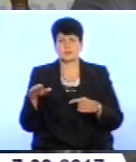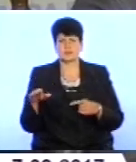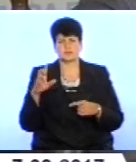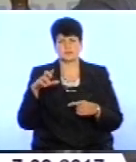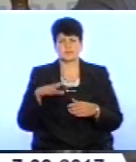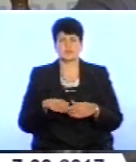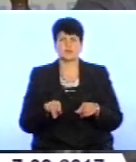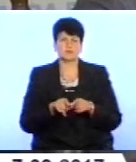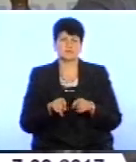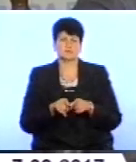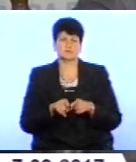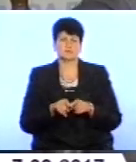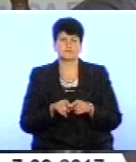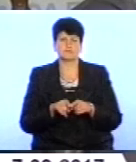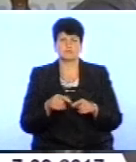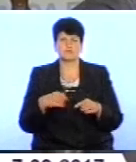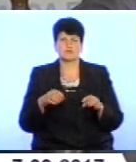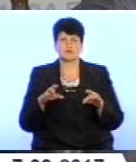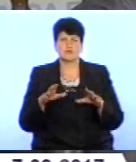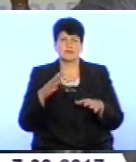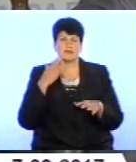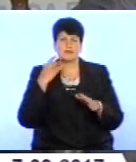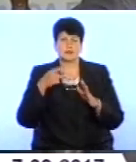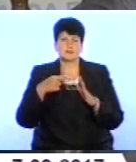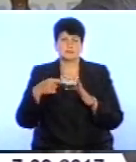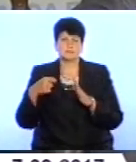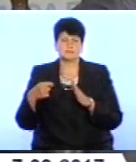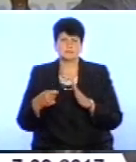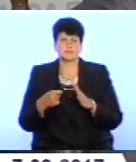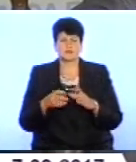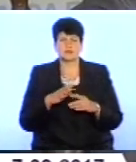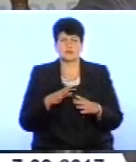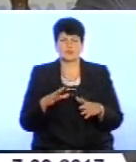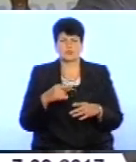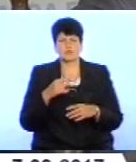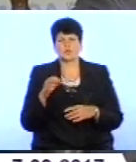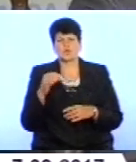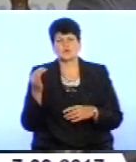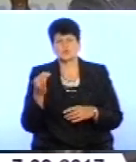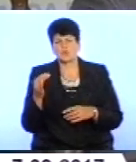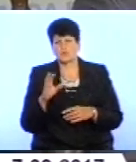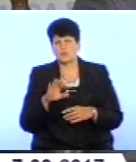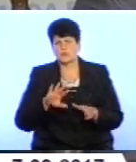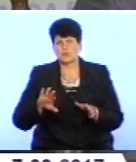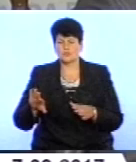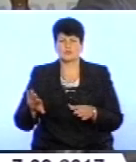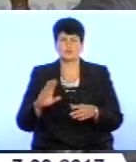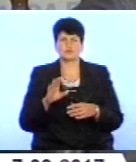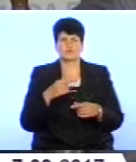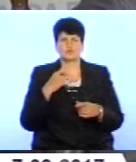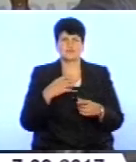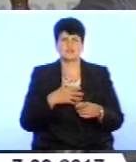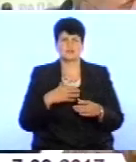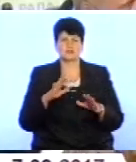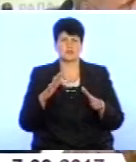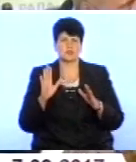європейській країні, так, і відповідно, ми вирішили такий легкий ролик зробити, який не буде концентрувати на історії, не буде концентрувати на якихось таких важливих речах,